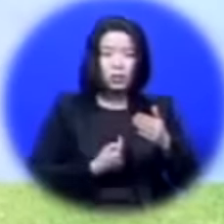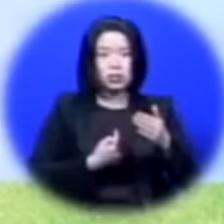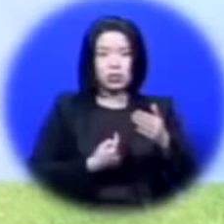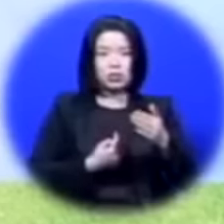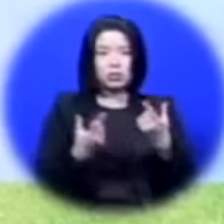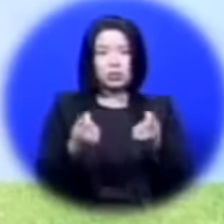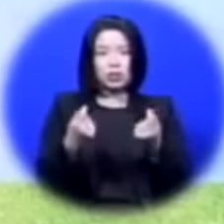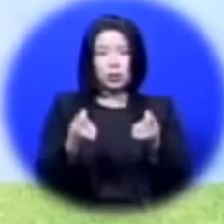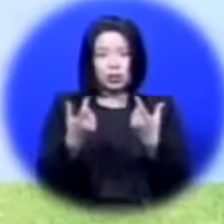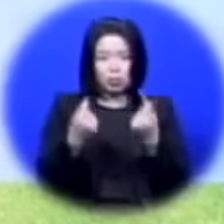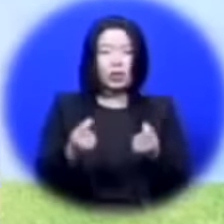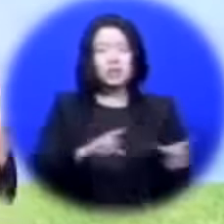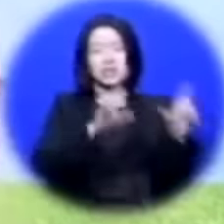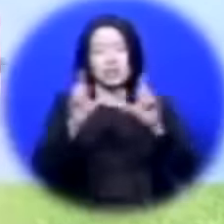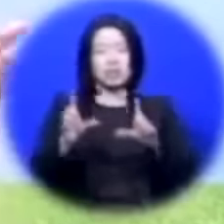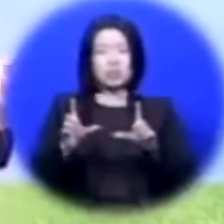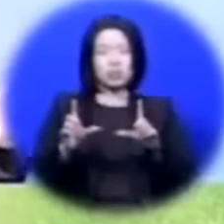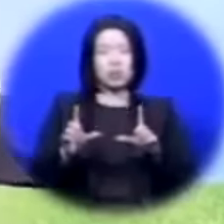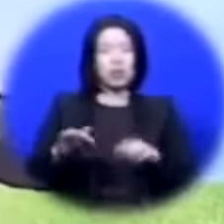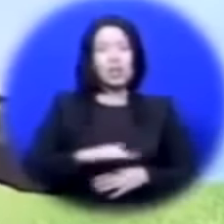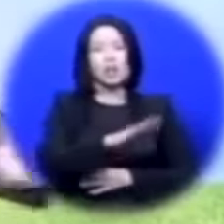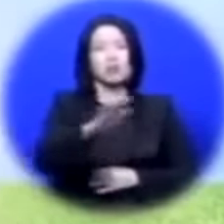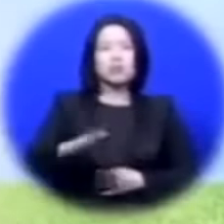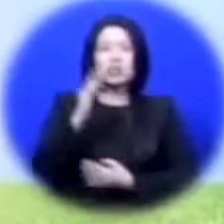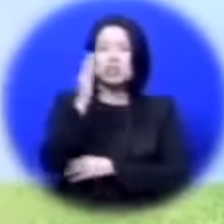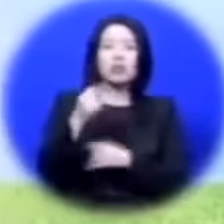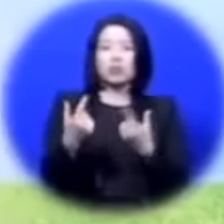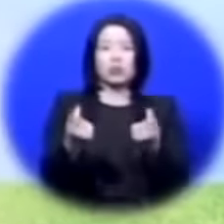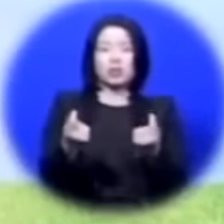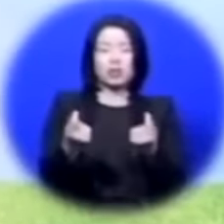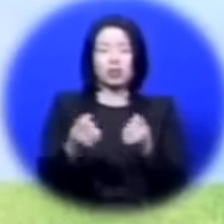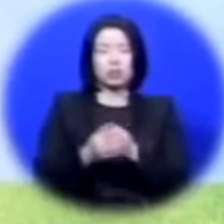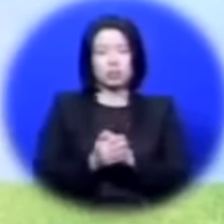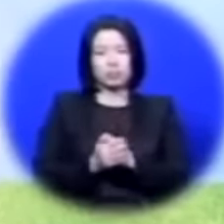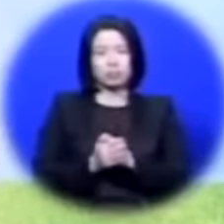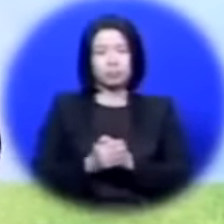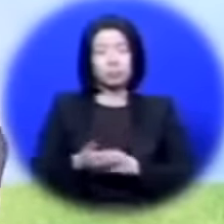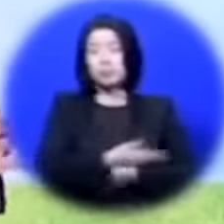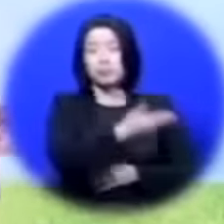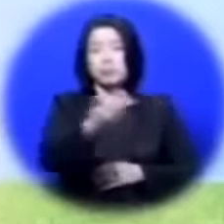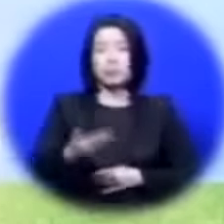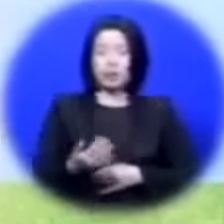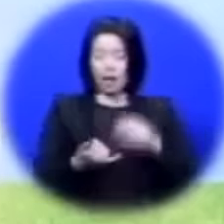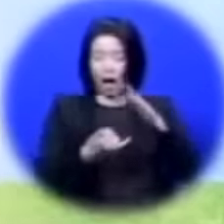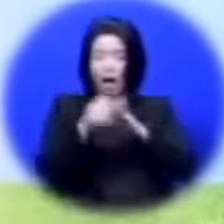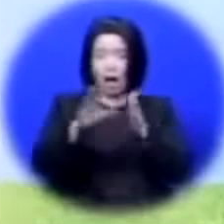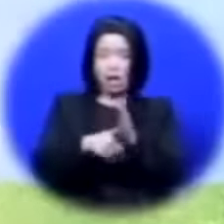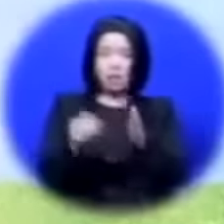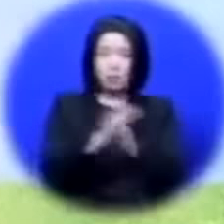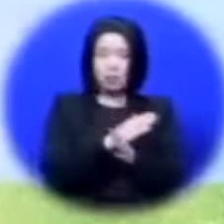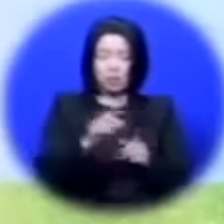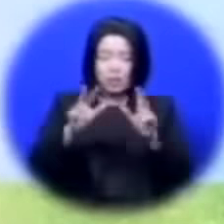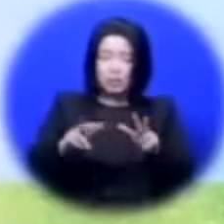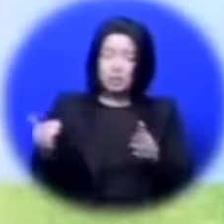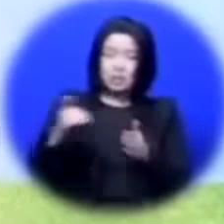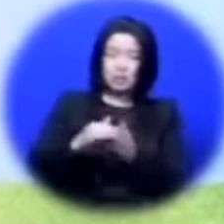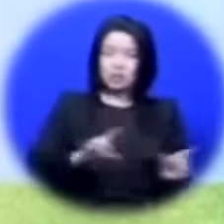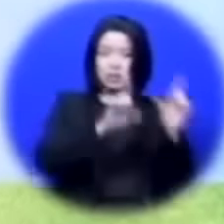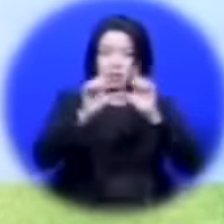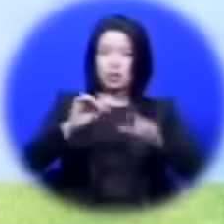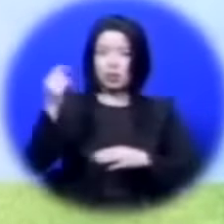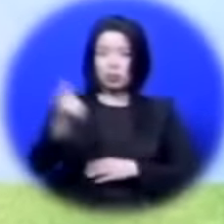그런데 여러분 이게 우리 우리 이야기잖아요 다 여러분 어릴 때부터 지금까지 살아오는 동안에